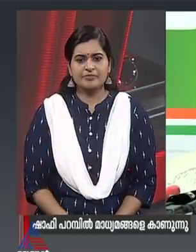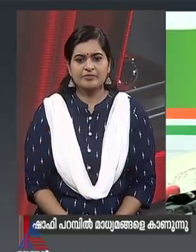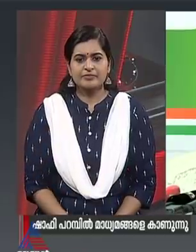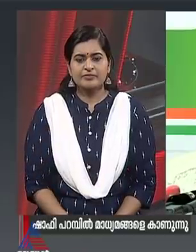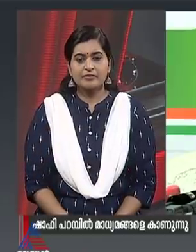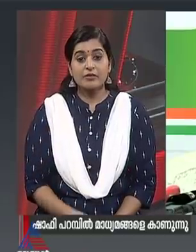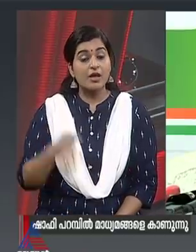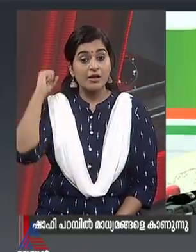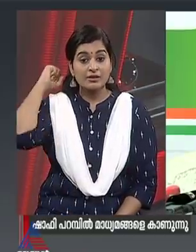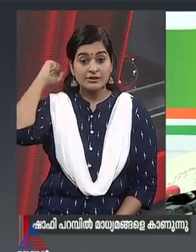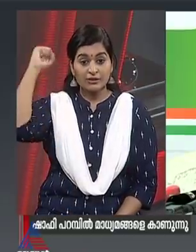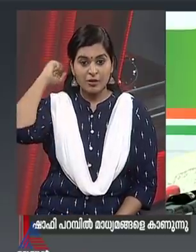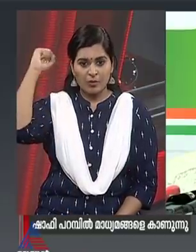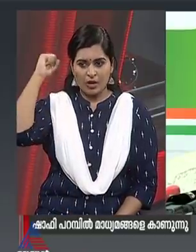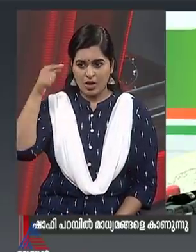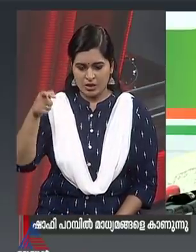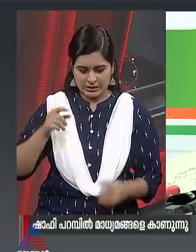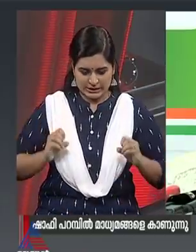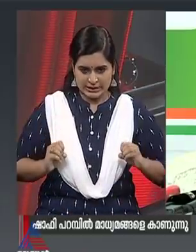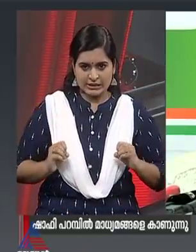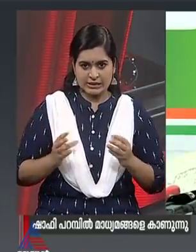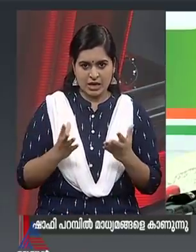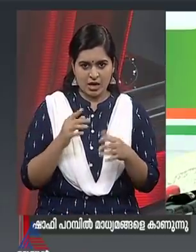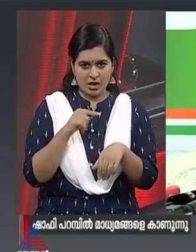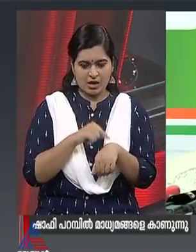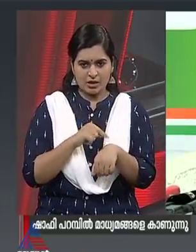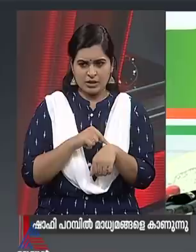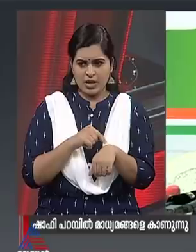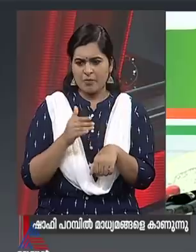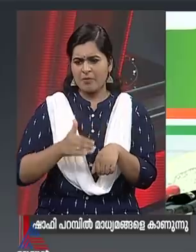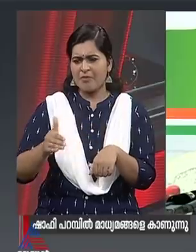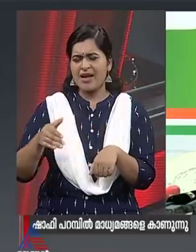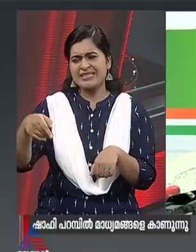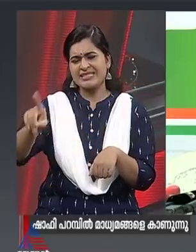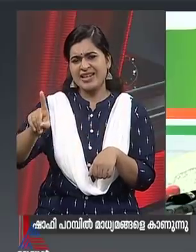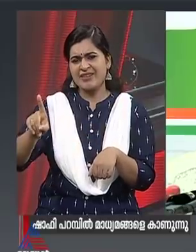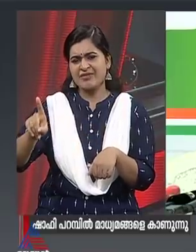സമരം തുടങ്ങിയവർ തന്നെ അത് അവസാനിപ്പിക്കട്ടെ എന്നാണ് പാർട്ടി സെക്രട്ടറി പത്രസമ്മേളനം നടത്തി പറഞ്ഞു.